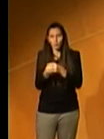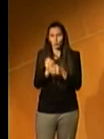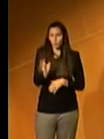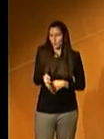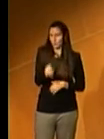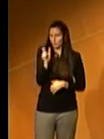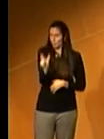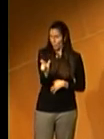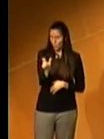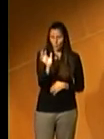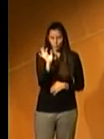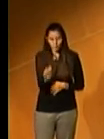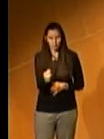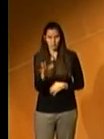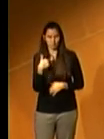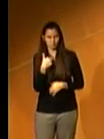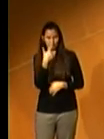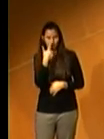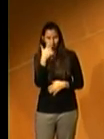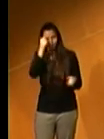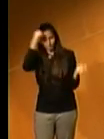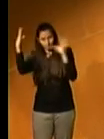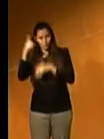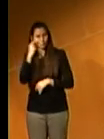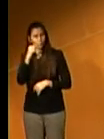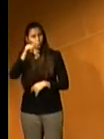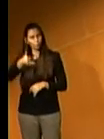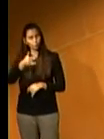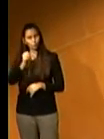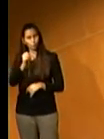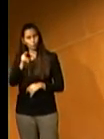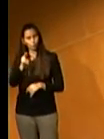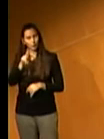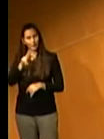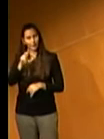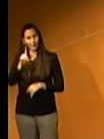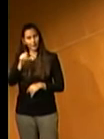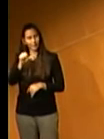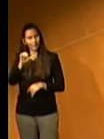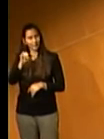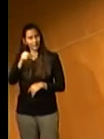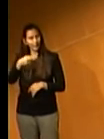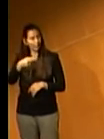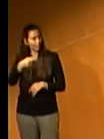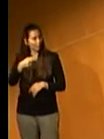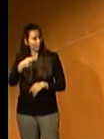que ça me fait penser à Monsieur Jourdain. C'est un peu comme si nous... Alors,